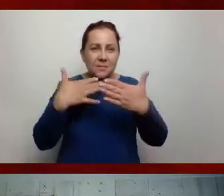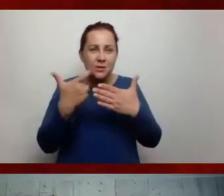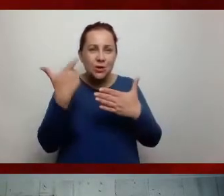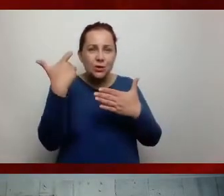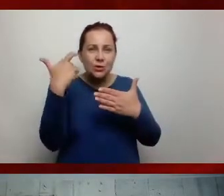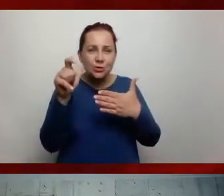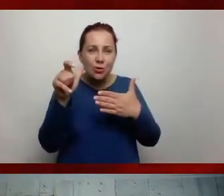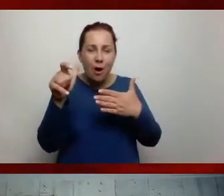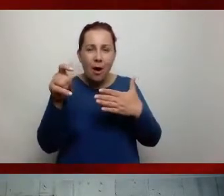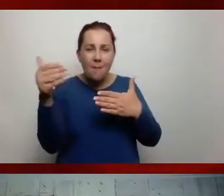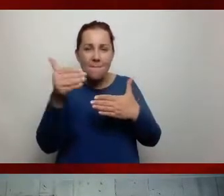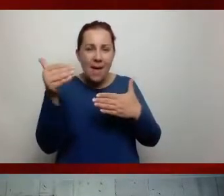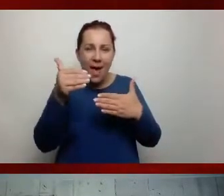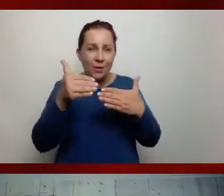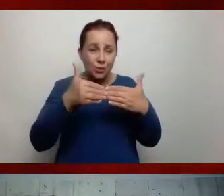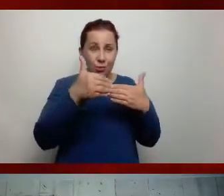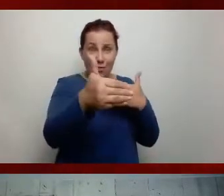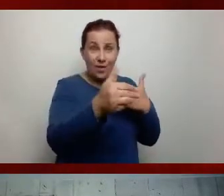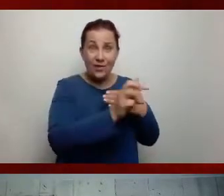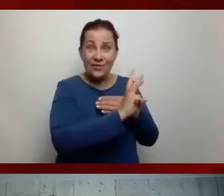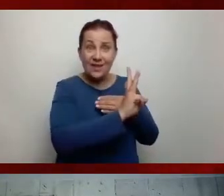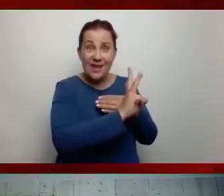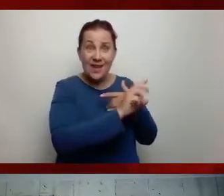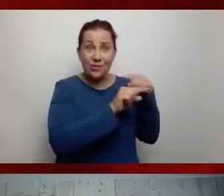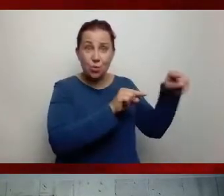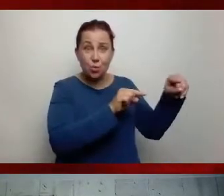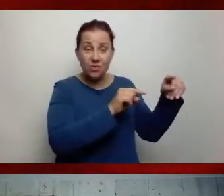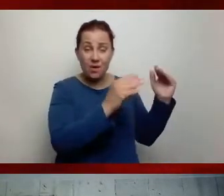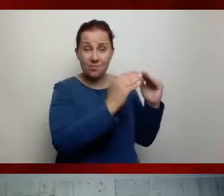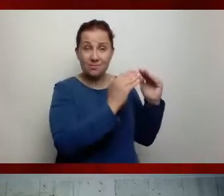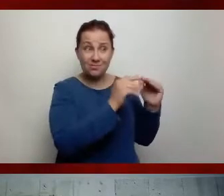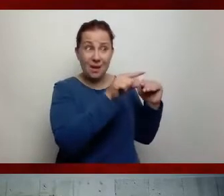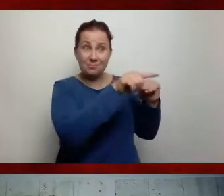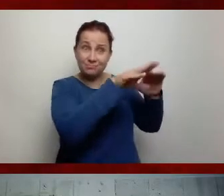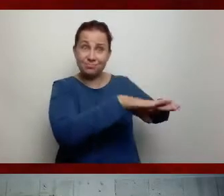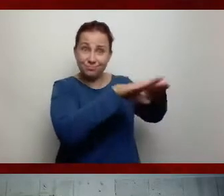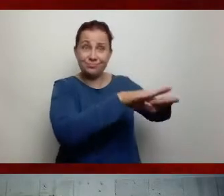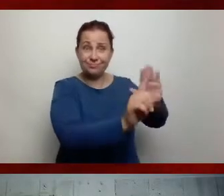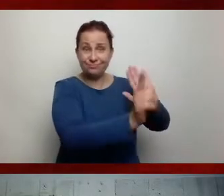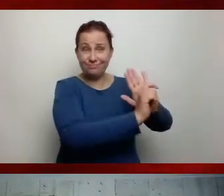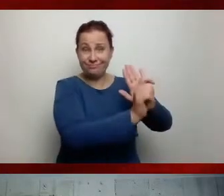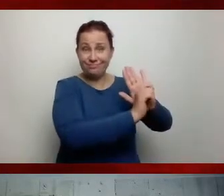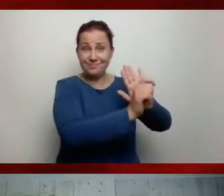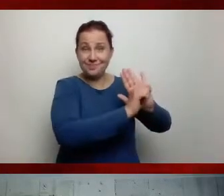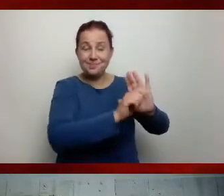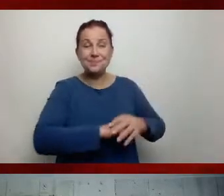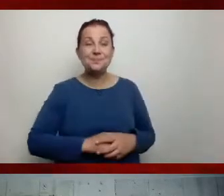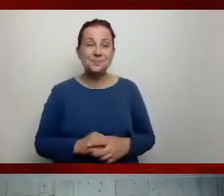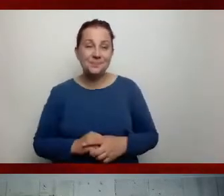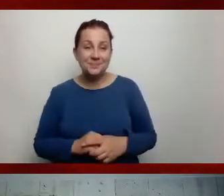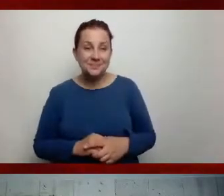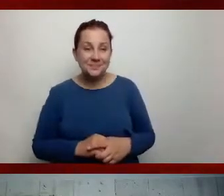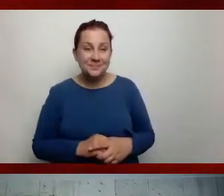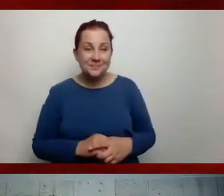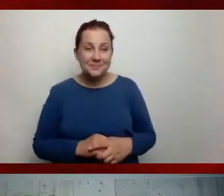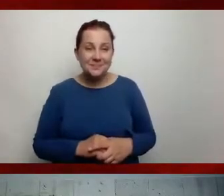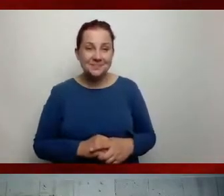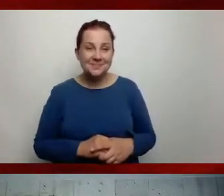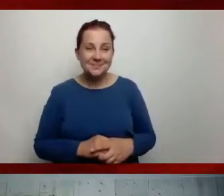Witkiewiczówki, czyli w miejscu, w którym Witkacy po prostu bywał. Zaprosiliśmy do pana... Witkacego tu z nami